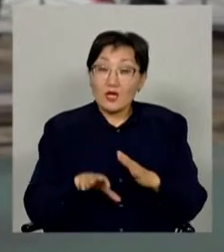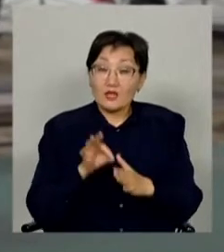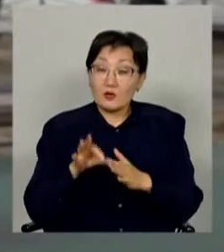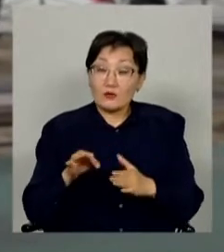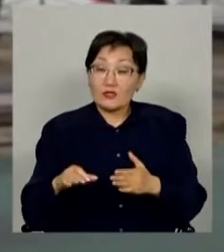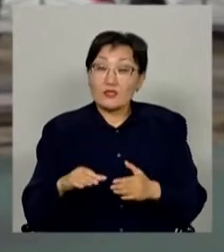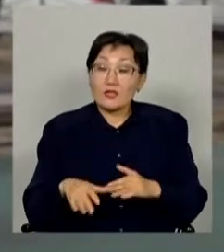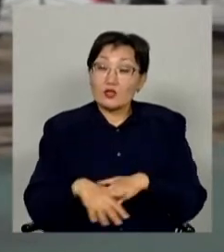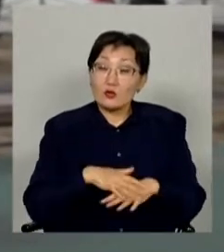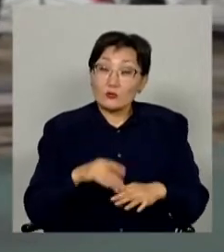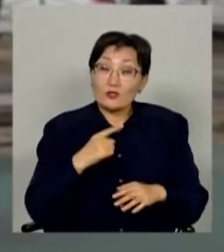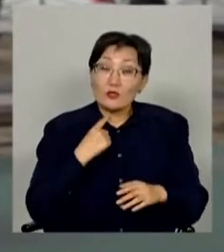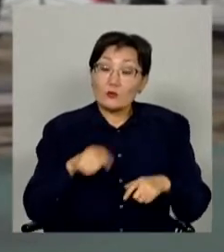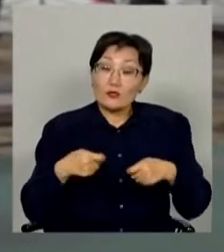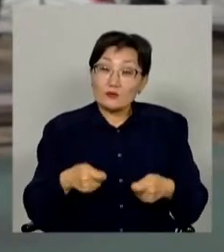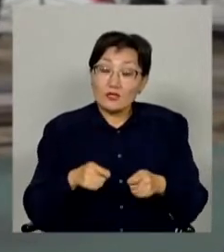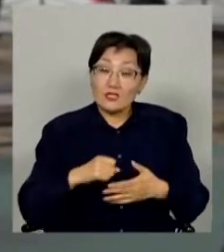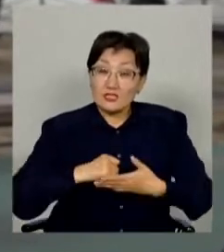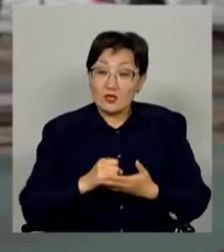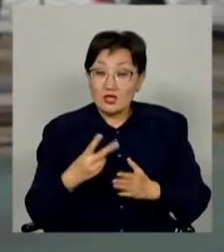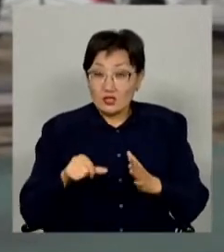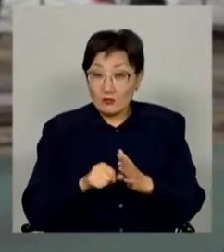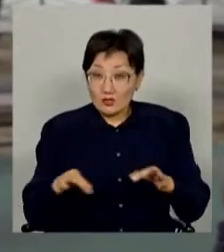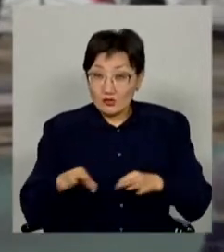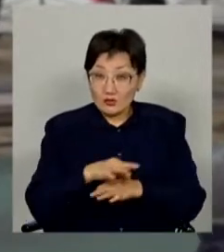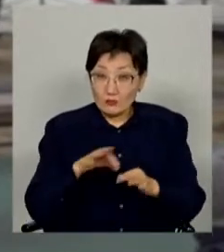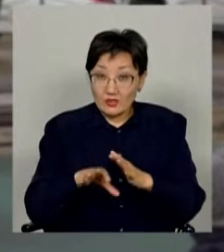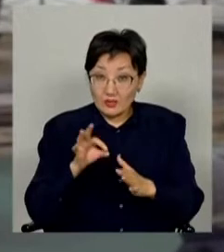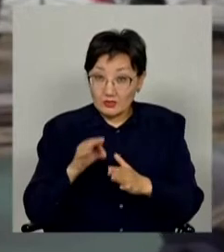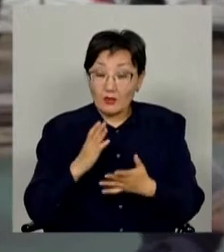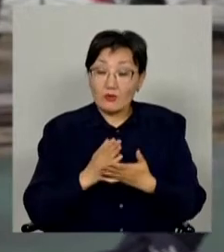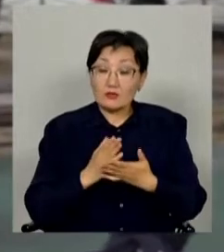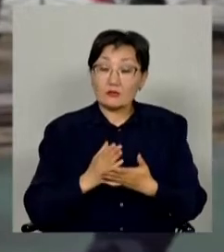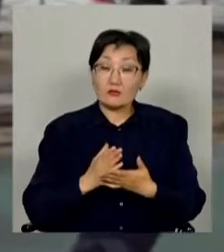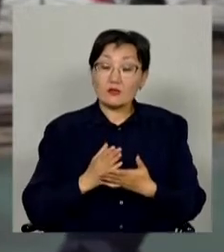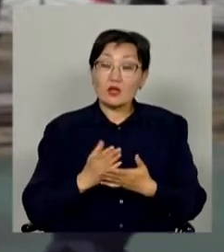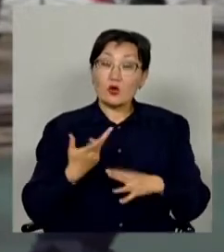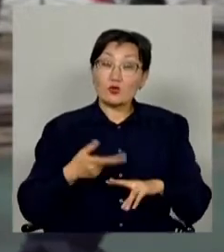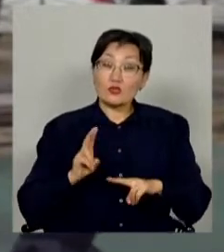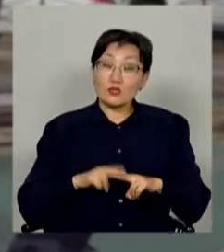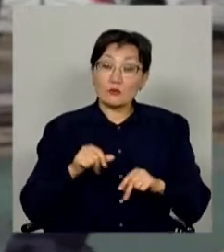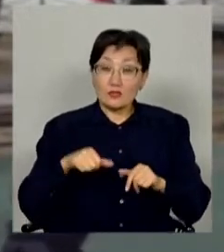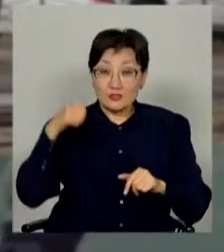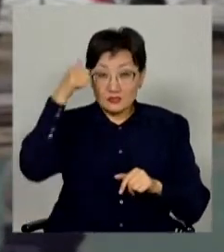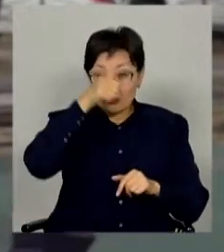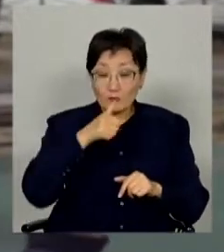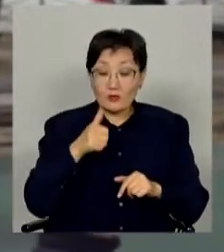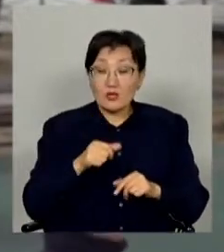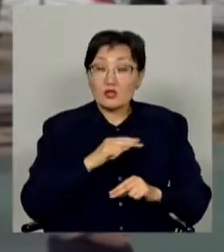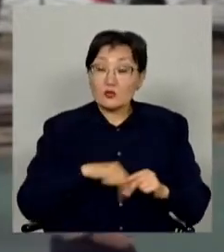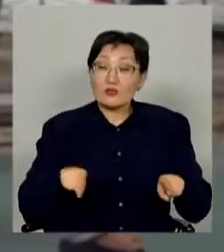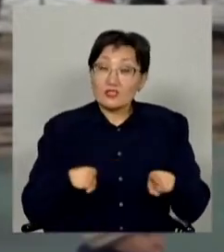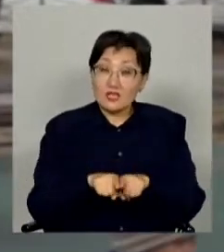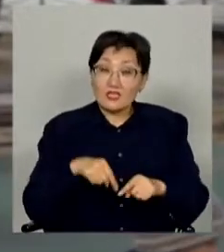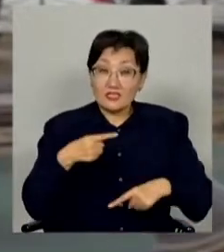тұрғындардың дауыс беруімен қабылданған 26 жоба анықталып отыр. Ол да осы биылғы салынған жұмыстар сияқты